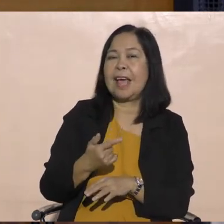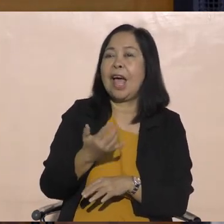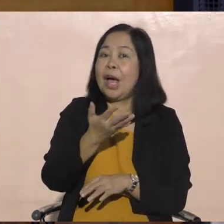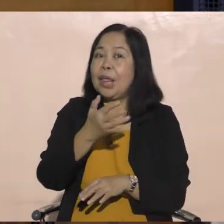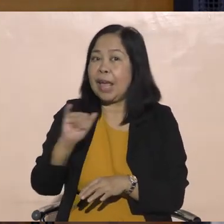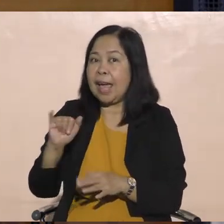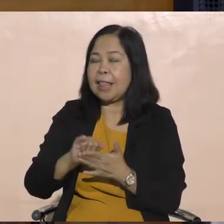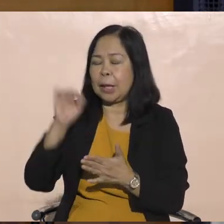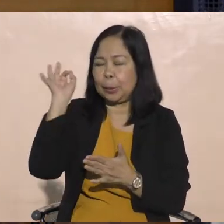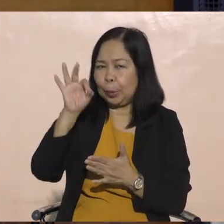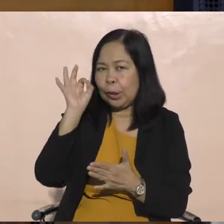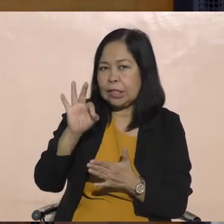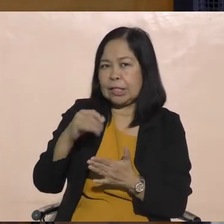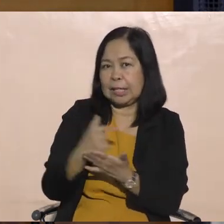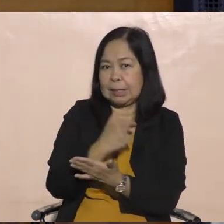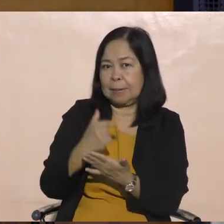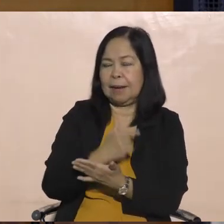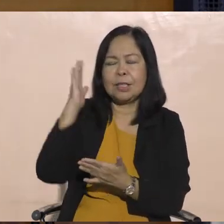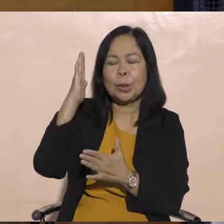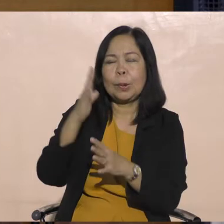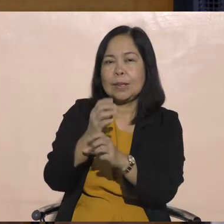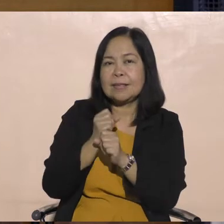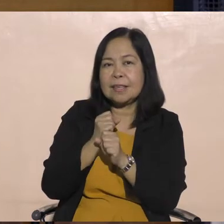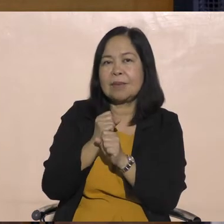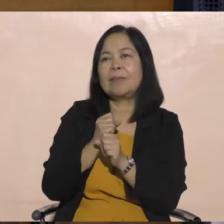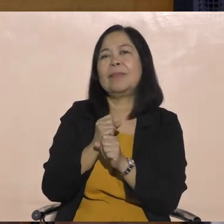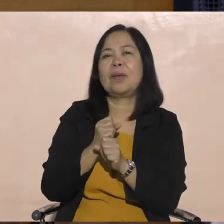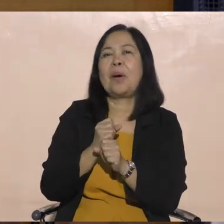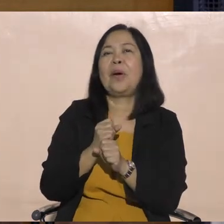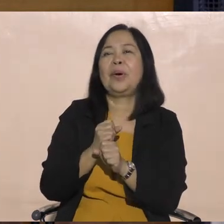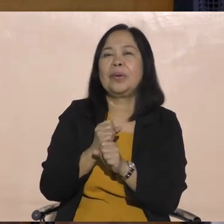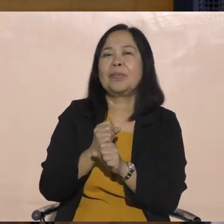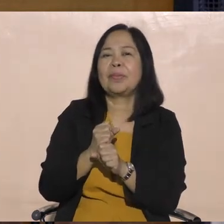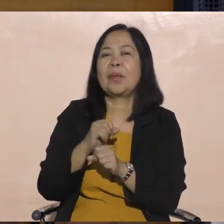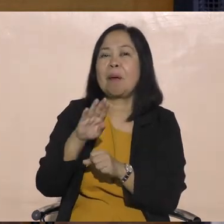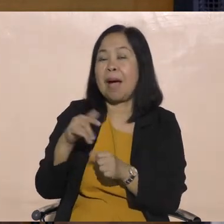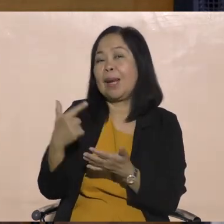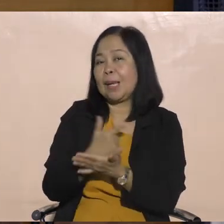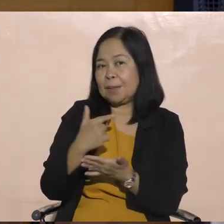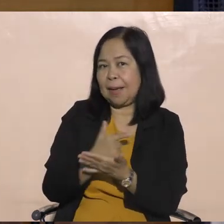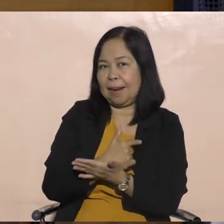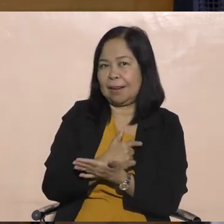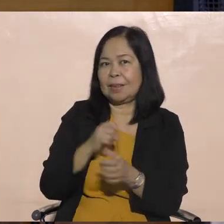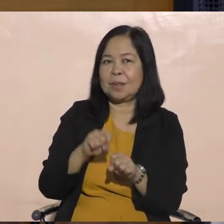the gospel shall receive their living from the gospel." Ingon siya, kinsa may sundalo nga dili mo dawat